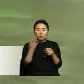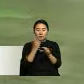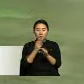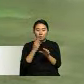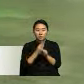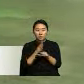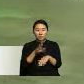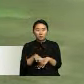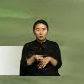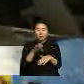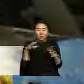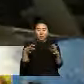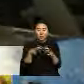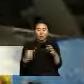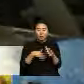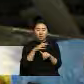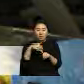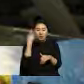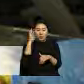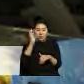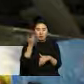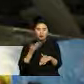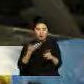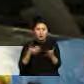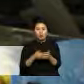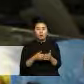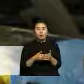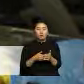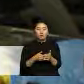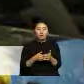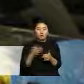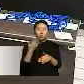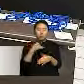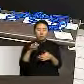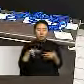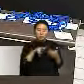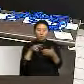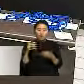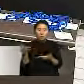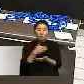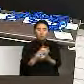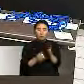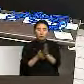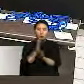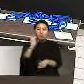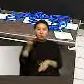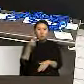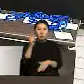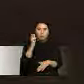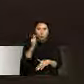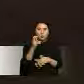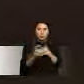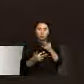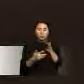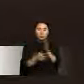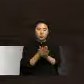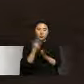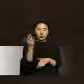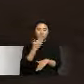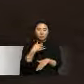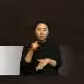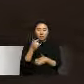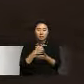가운데 최초로 통합환경허가 인증을 받았습니다. 한편 구리자원회수시설은 200톤 규모의 소각시설로